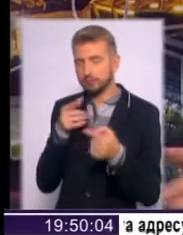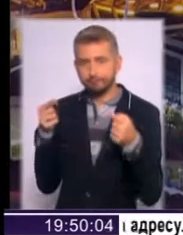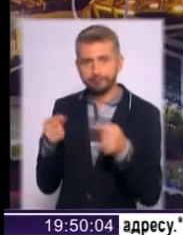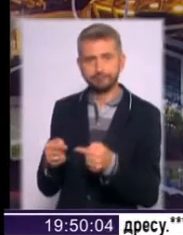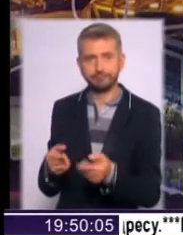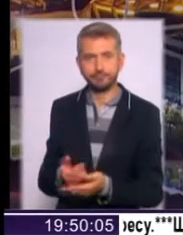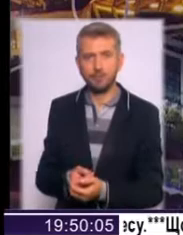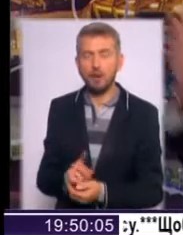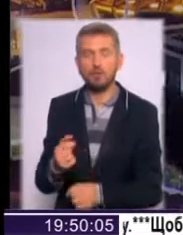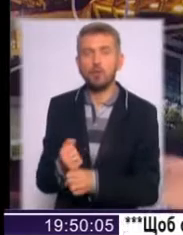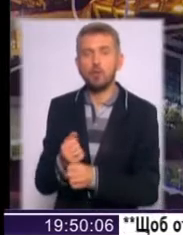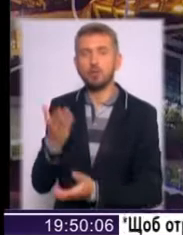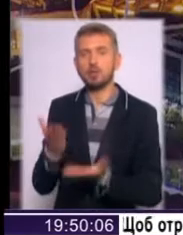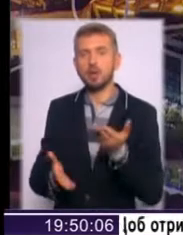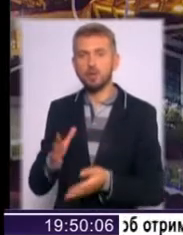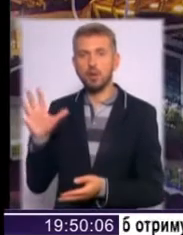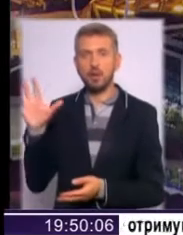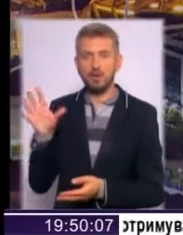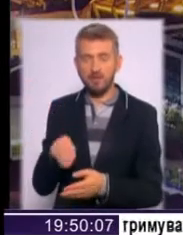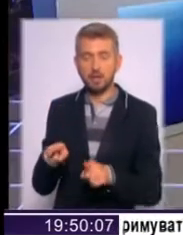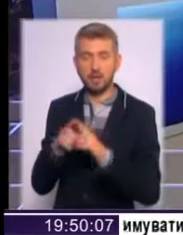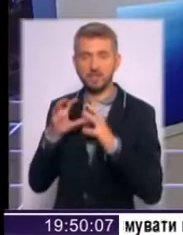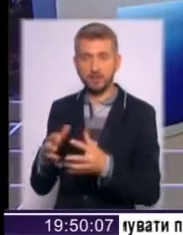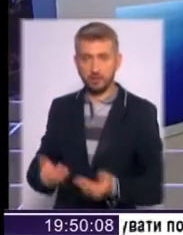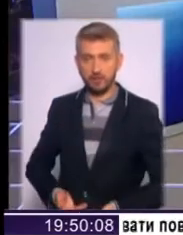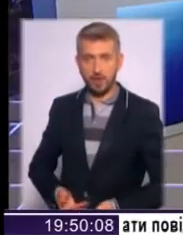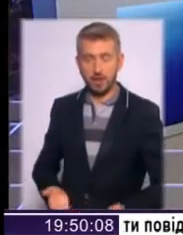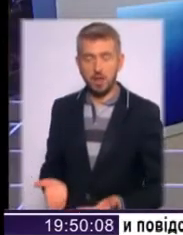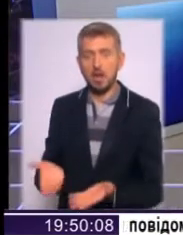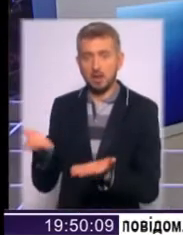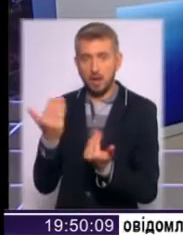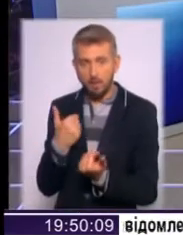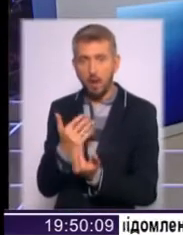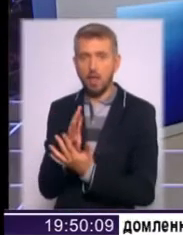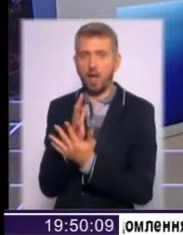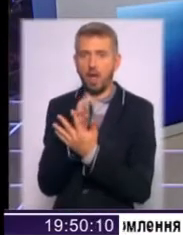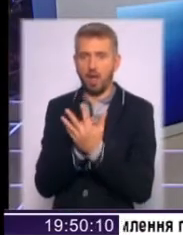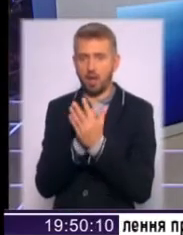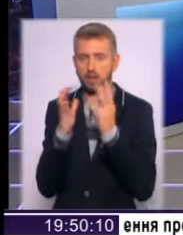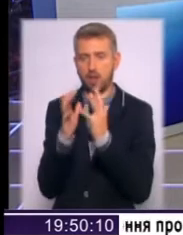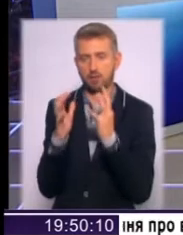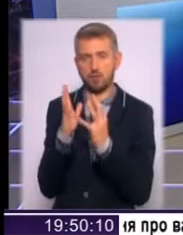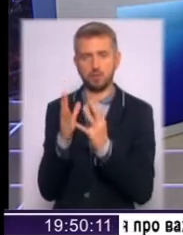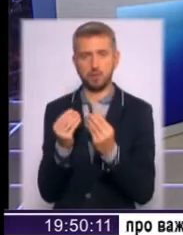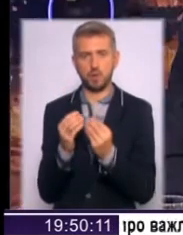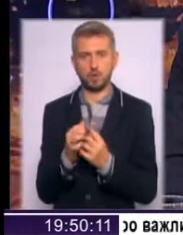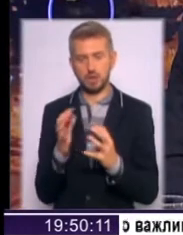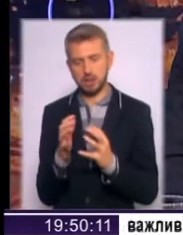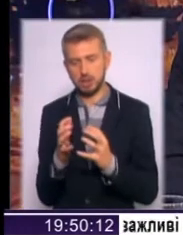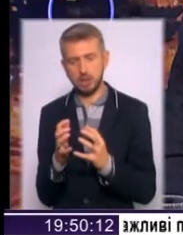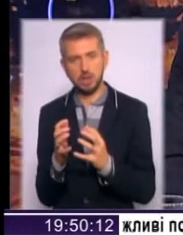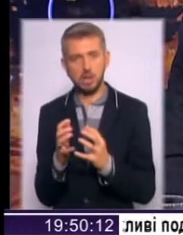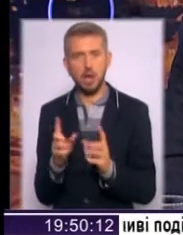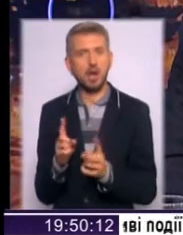часом. Ну, що ж поробиш, якщо весь так світ живе, правда? Ну, давайте законсервуємо, будемо на цих грошах сидіти. І що воно дасть? Да нічого ж не